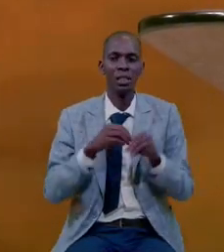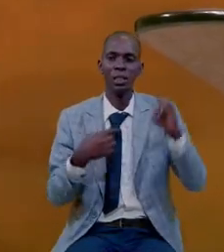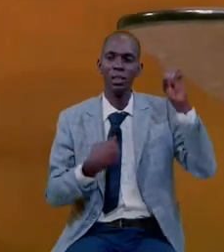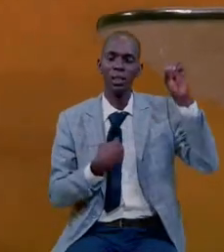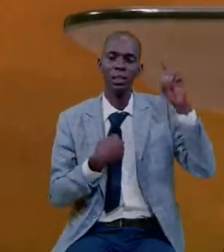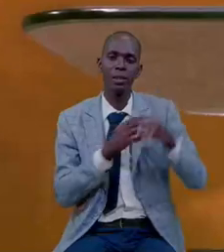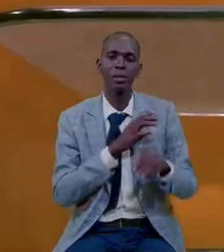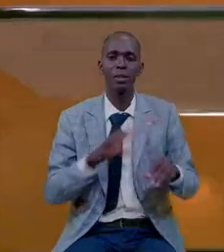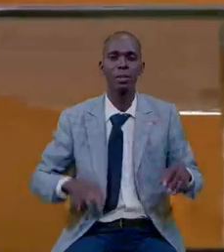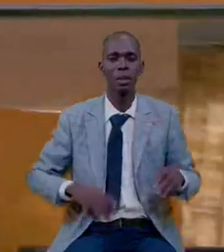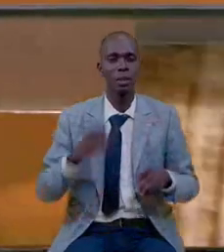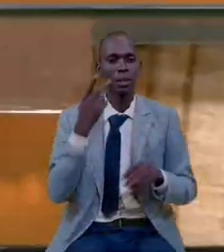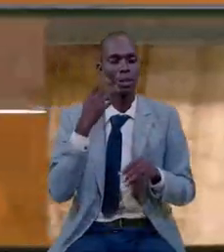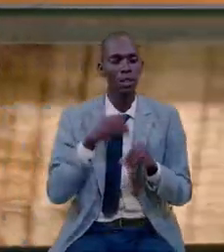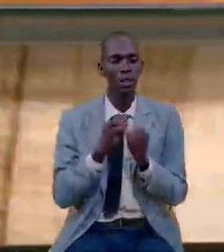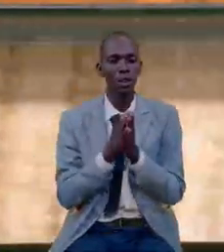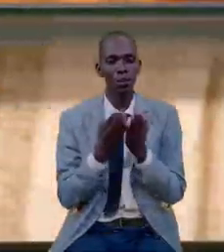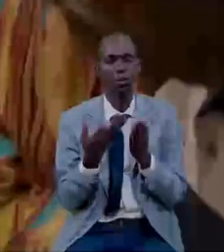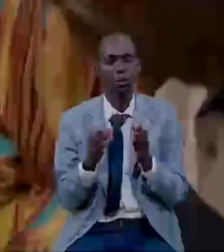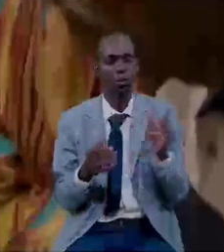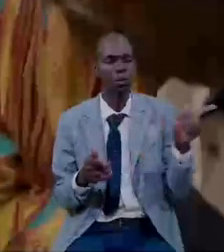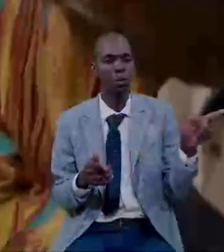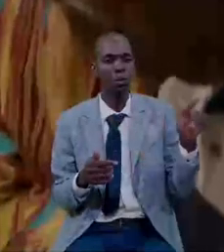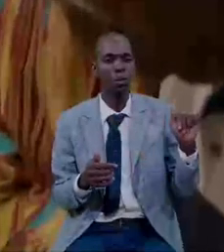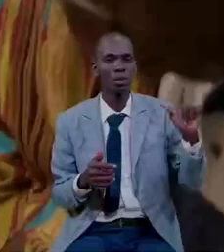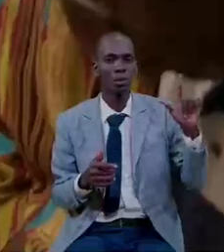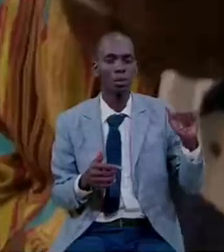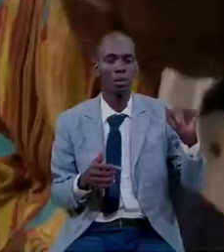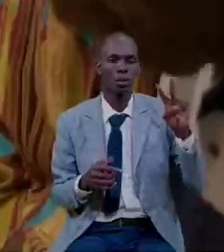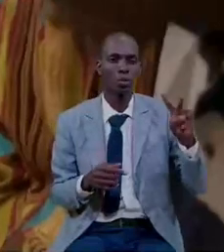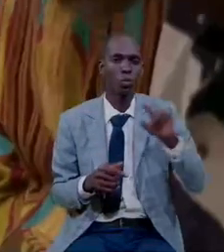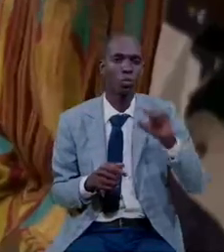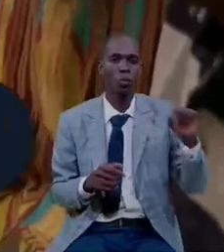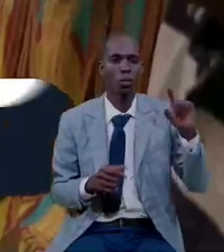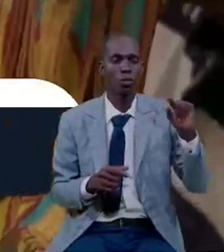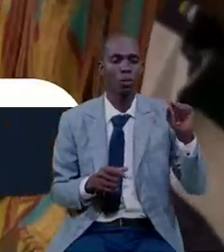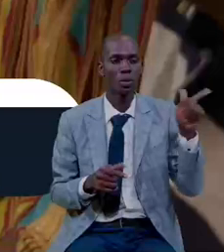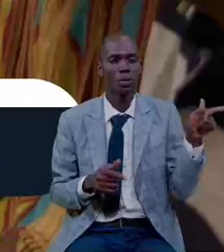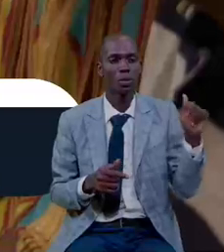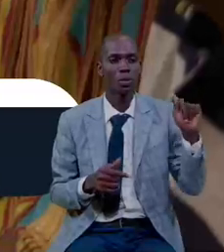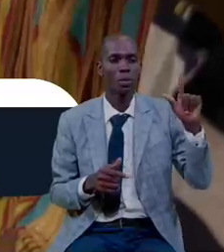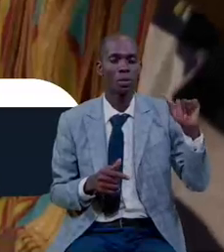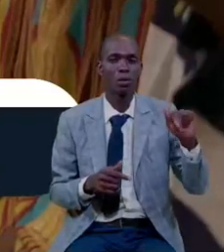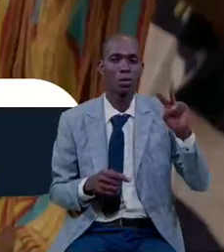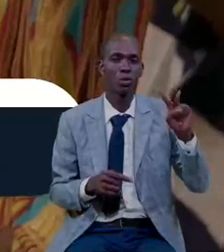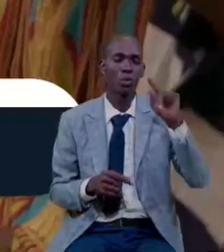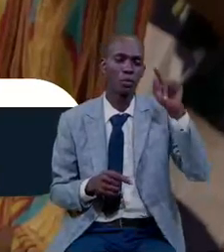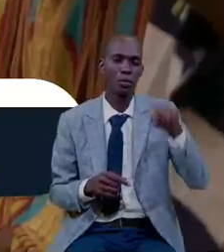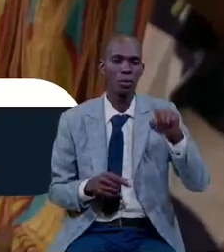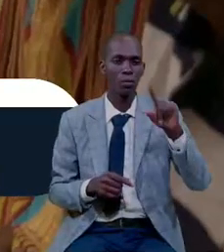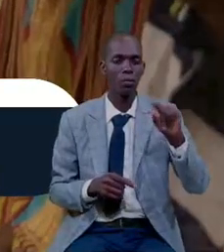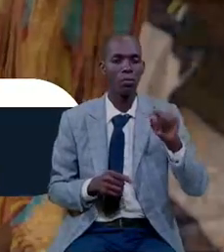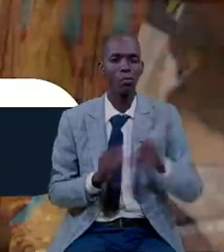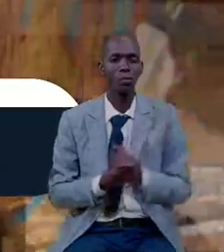Nous allons au Galates 2, verset 20.